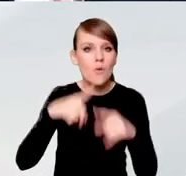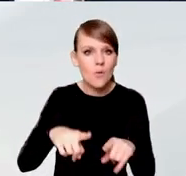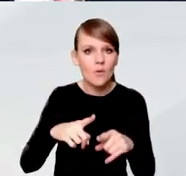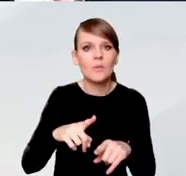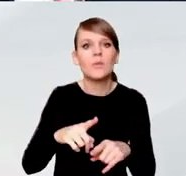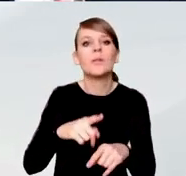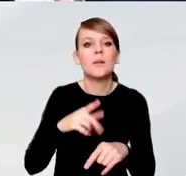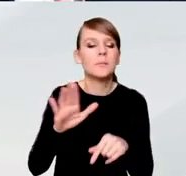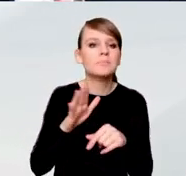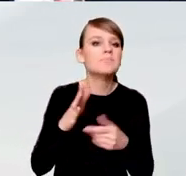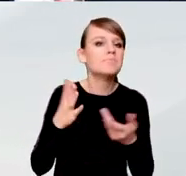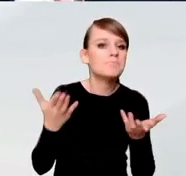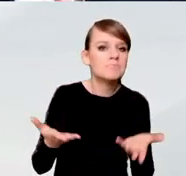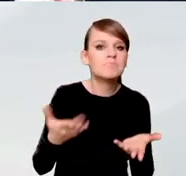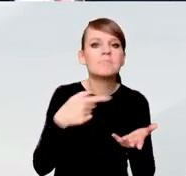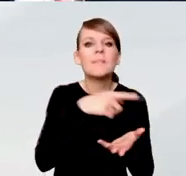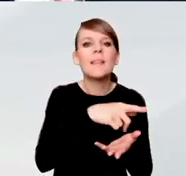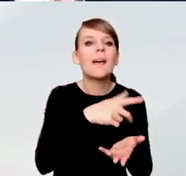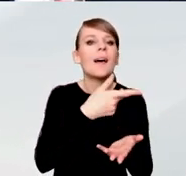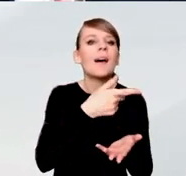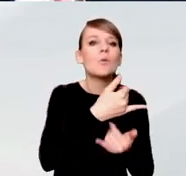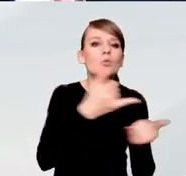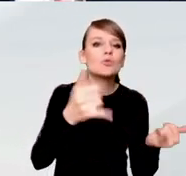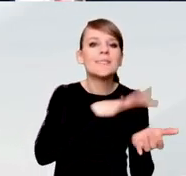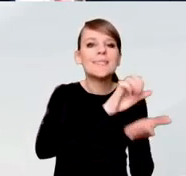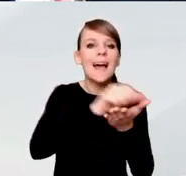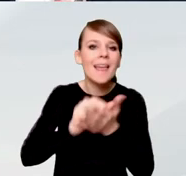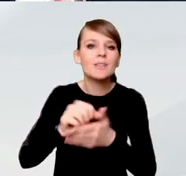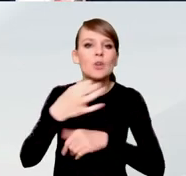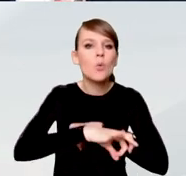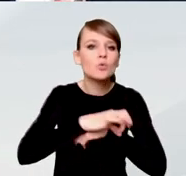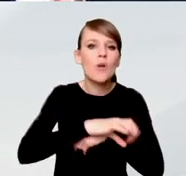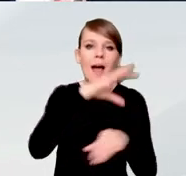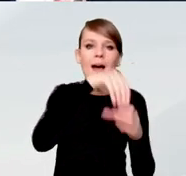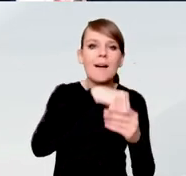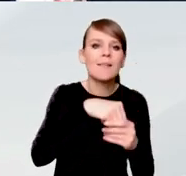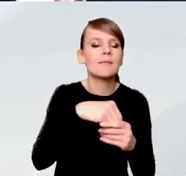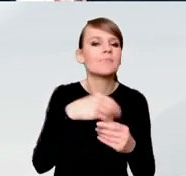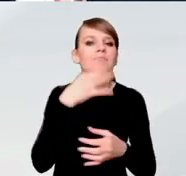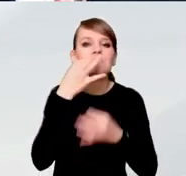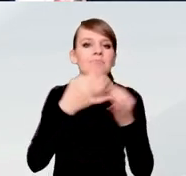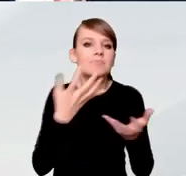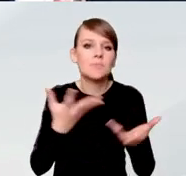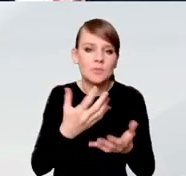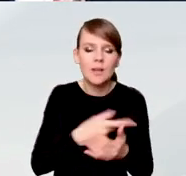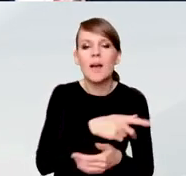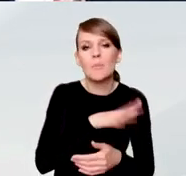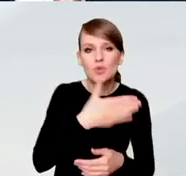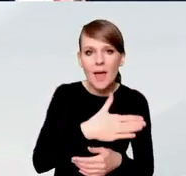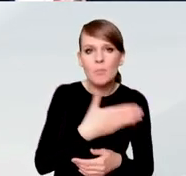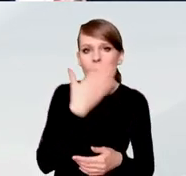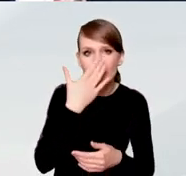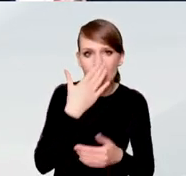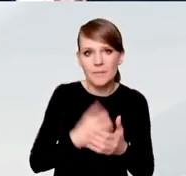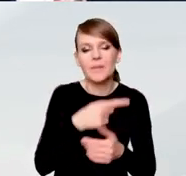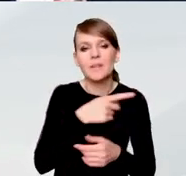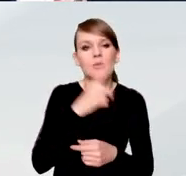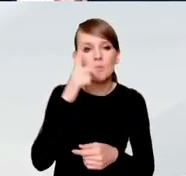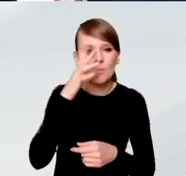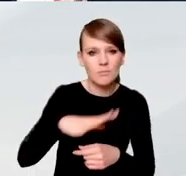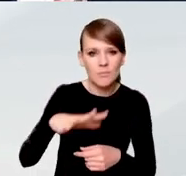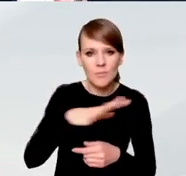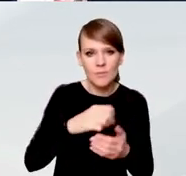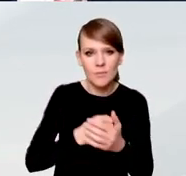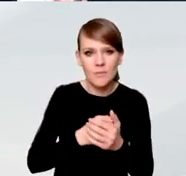I tutaj najczęściej pojawiały się przedmioty etyka biznesu, zrównoważony rozwój, społeczna odpowiedzialność biznesu,